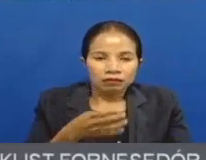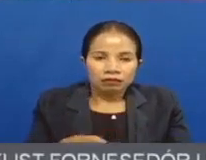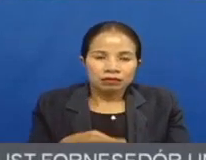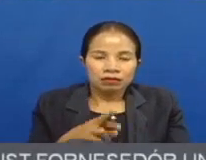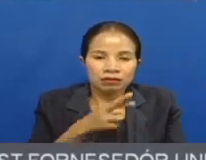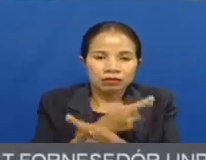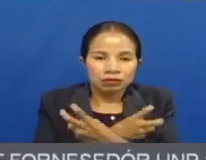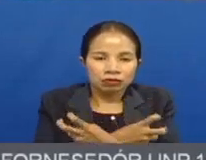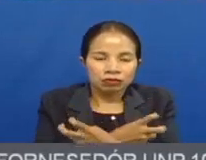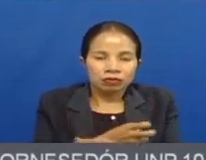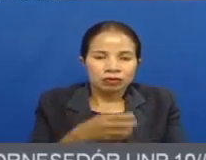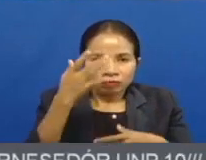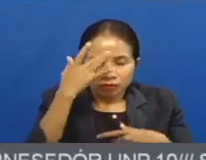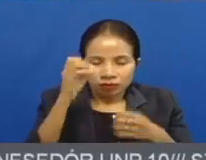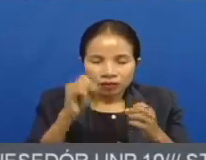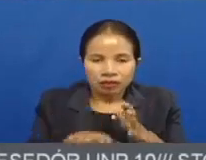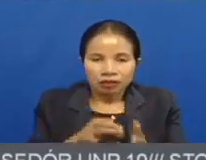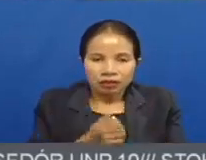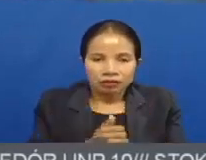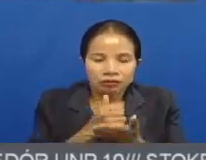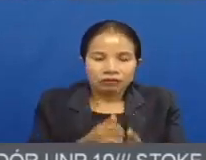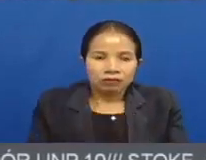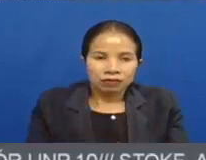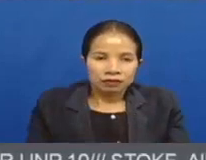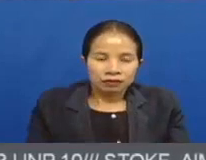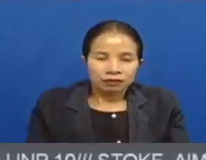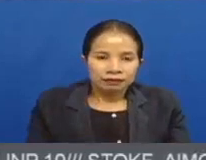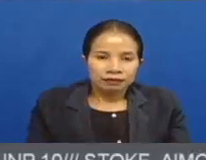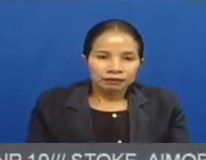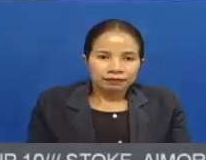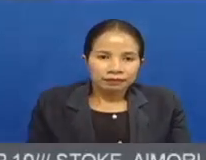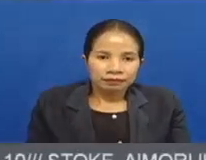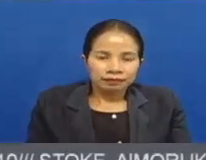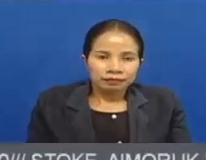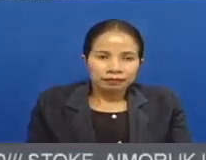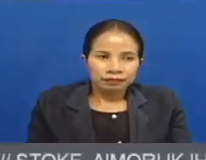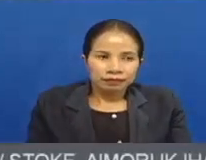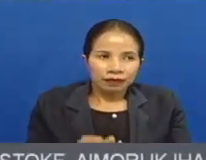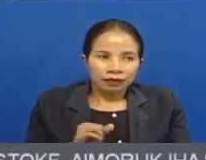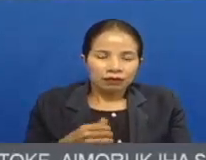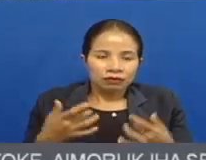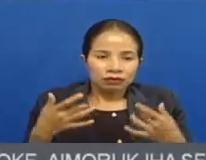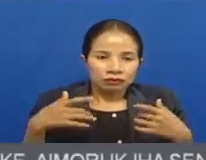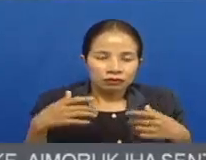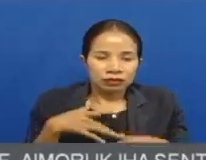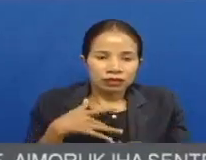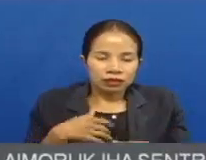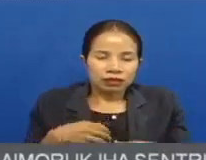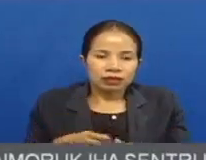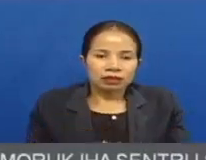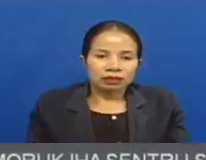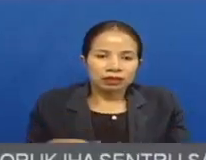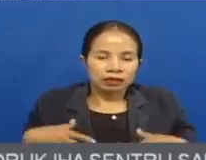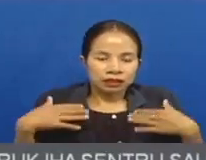moras. Atunune belahetan tratamen. Oh, bokin men. Hau sinta unu isin moras otu, ruinus